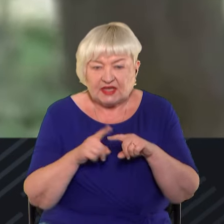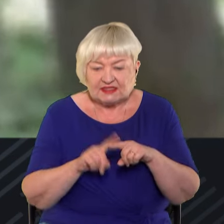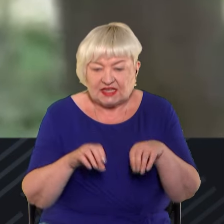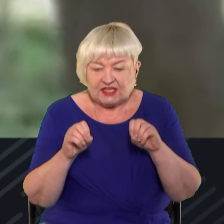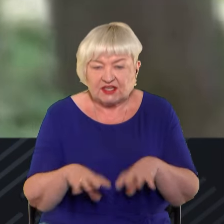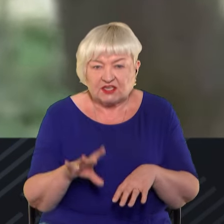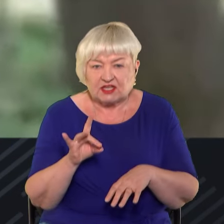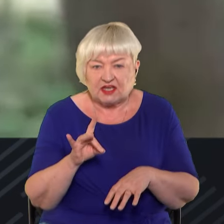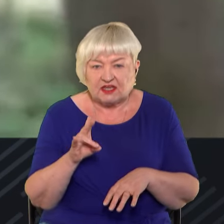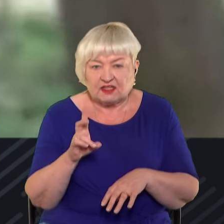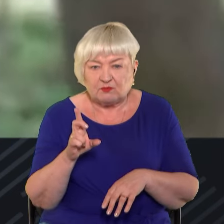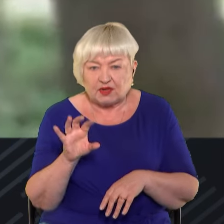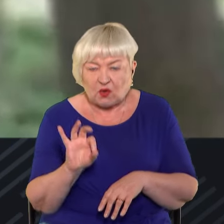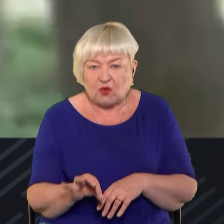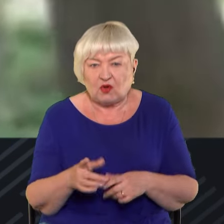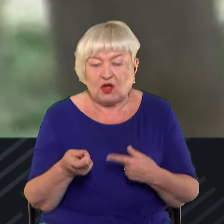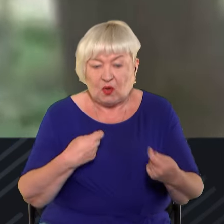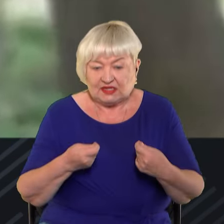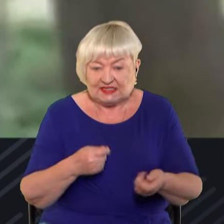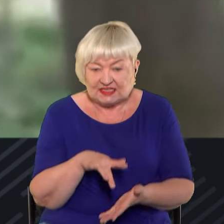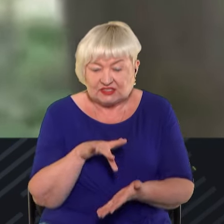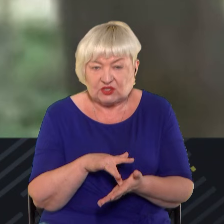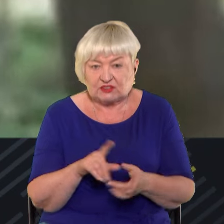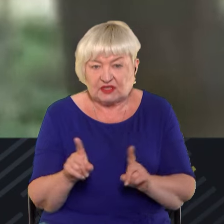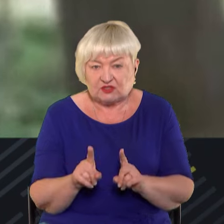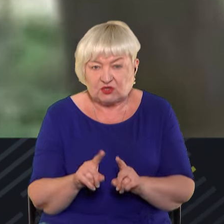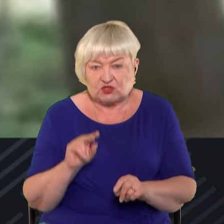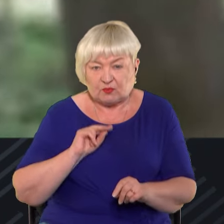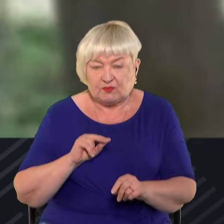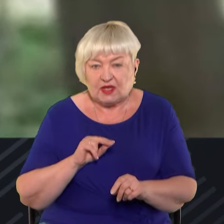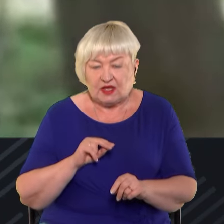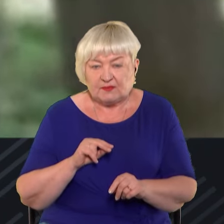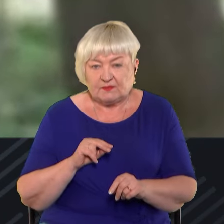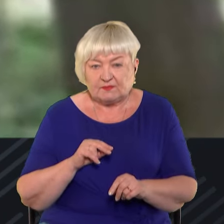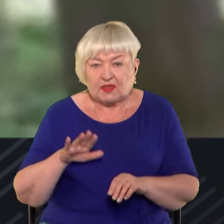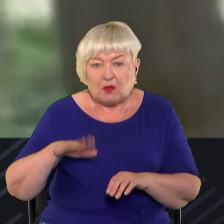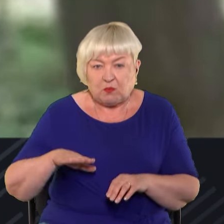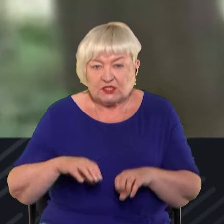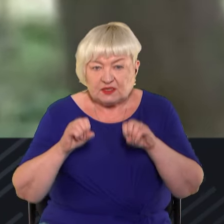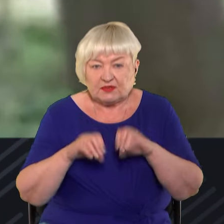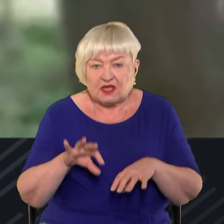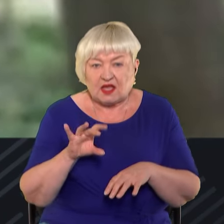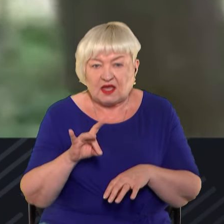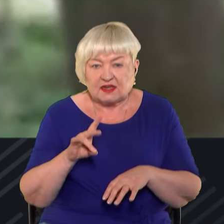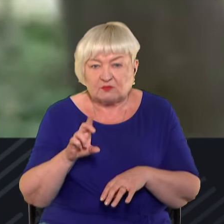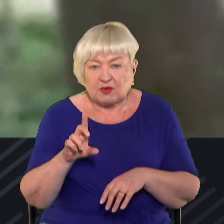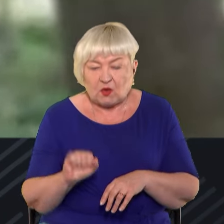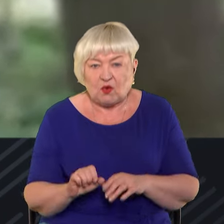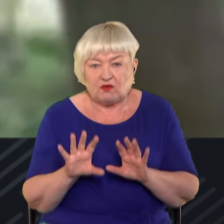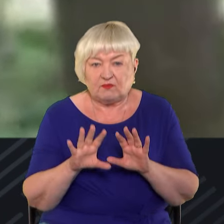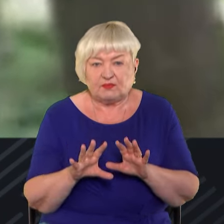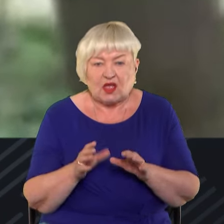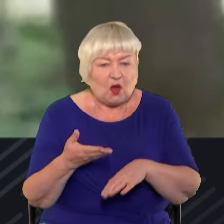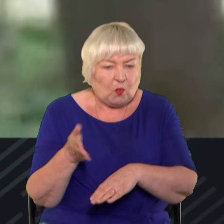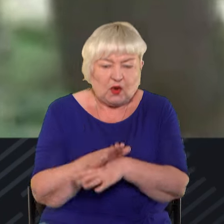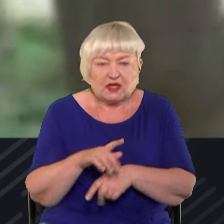Національного координаційного центру, яке працює при РНБО. Потім рішення РНБО вводиться указом президента щодо